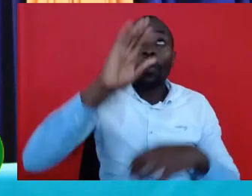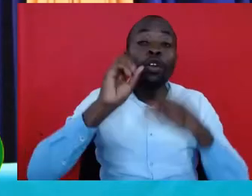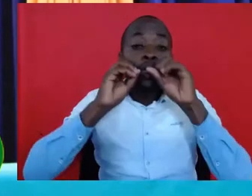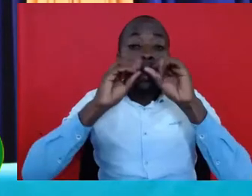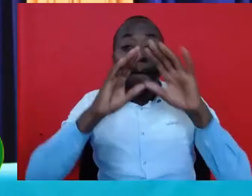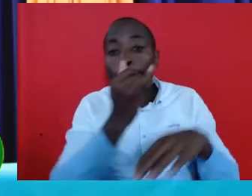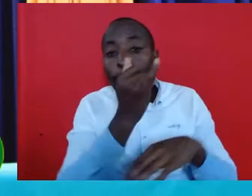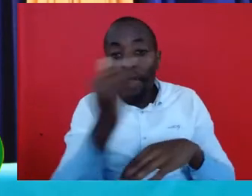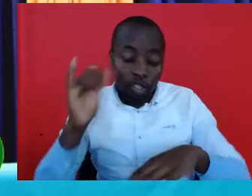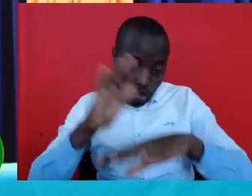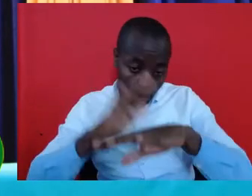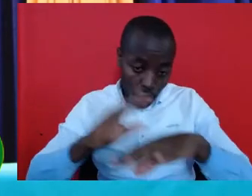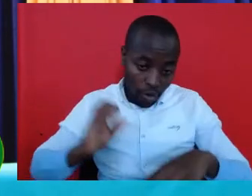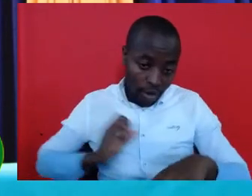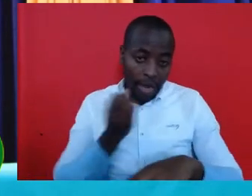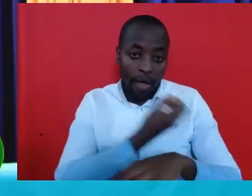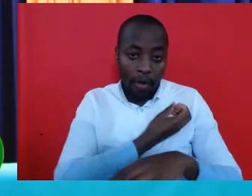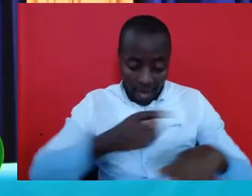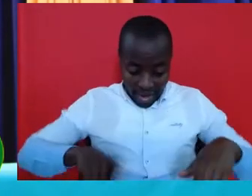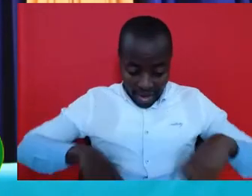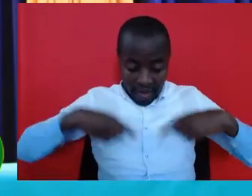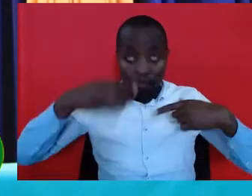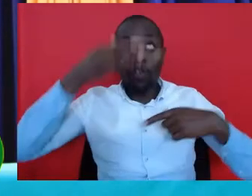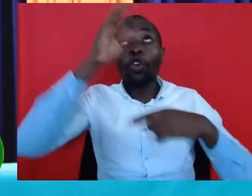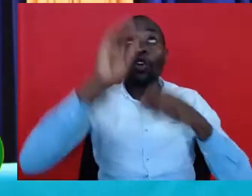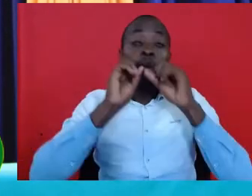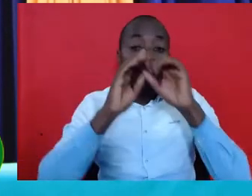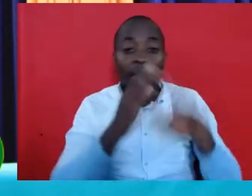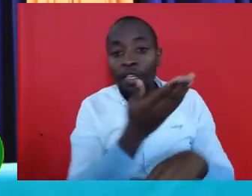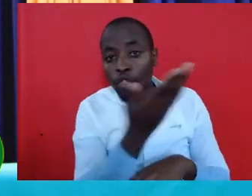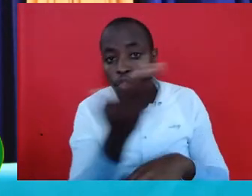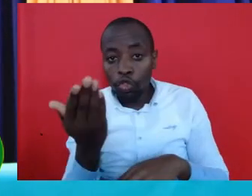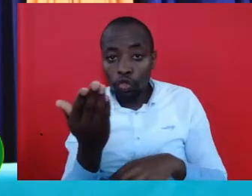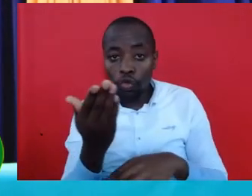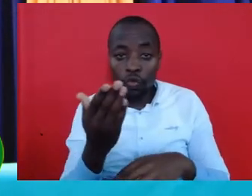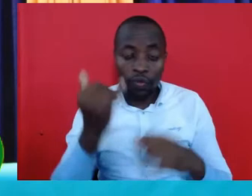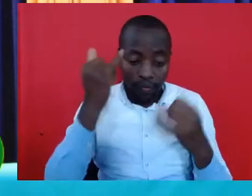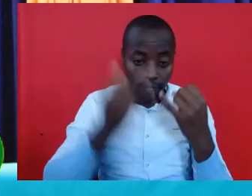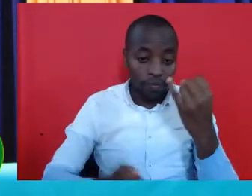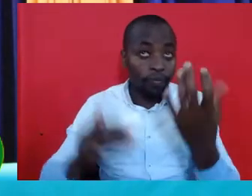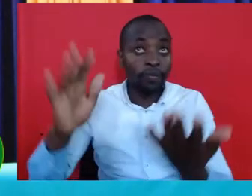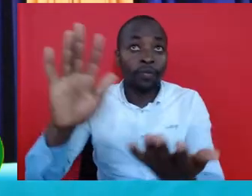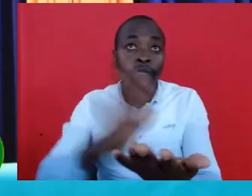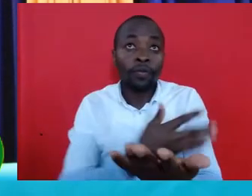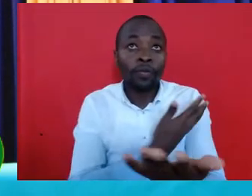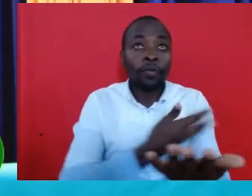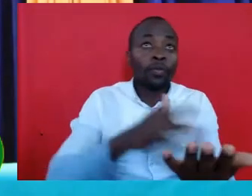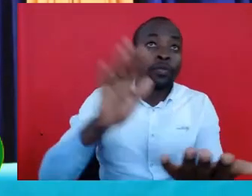yetu. Bwana akubariki tukipata wimbo wa kutoka.